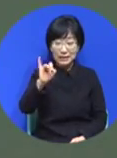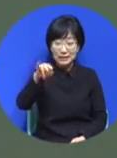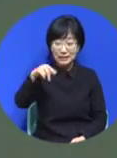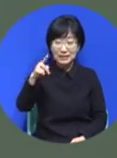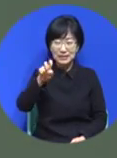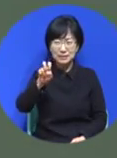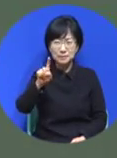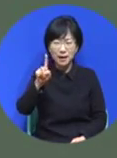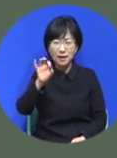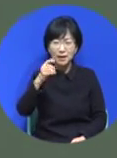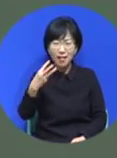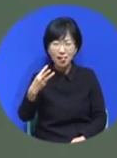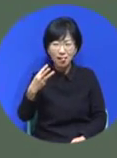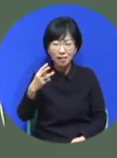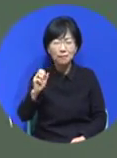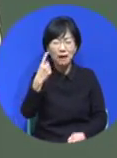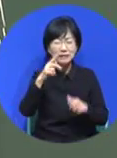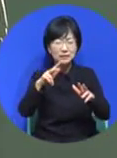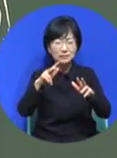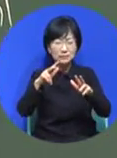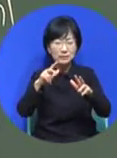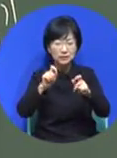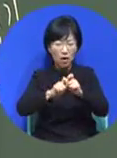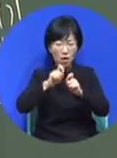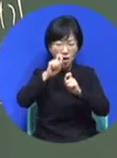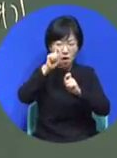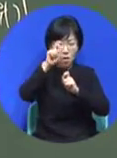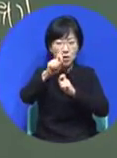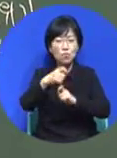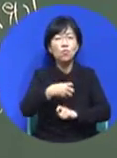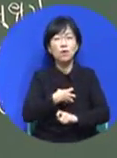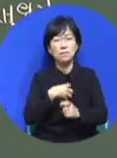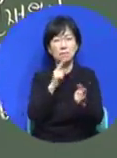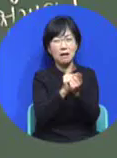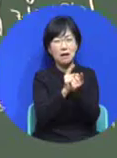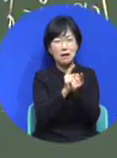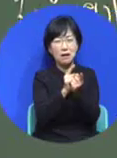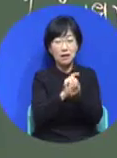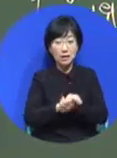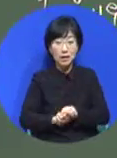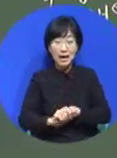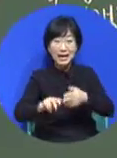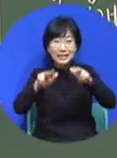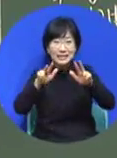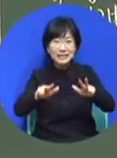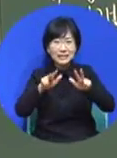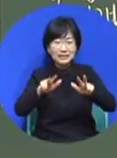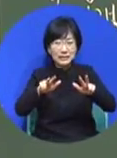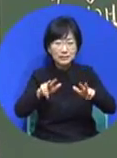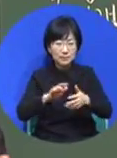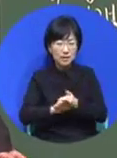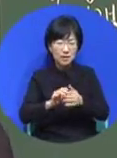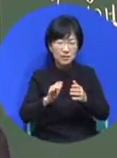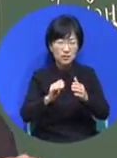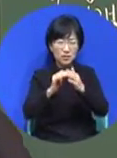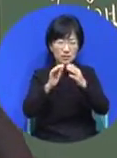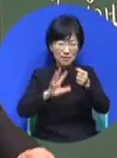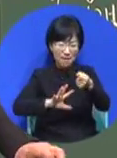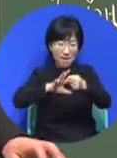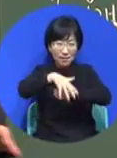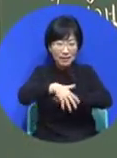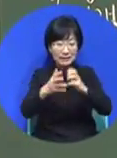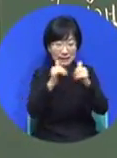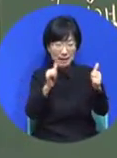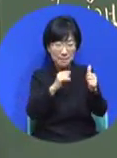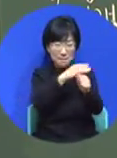left behind an eternal crisis. 사람의 목을 자르고 지내기는 이게 이스마엘 후손입니다. Those people right